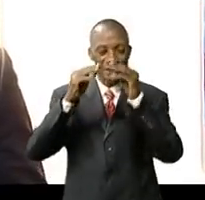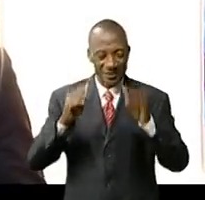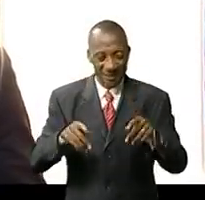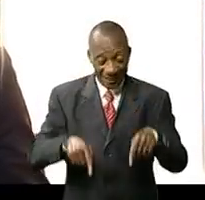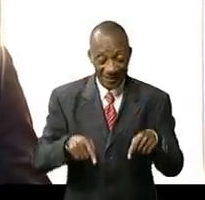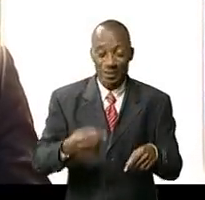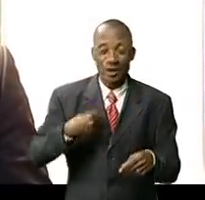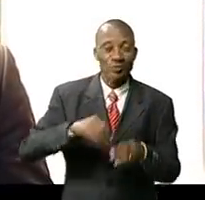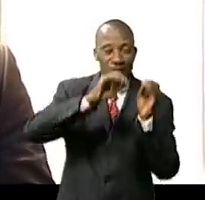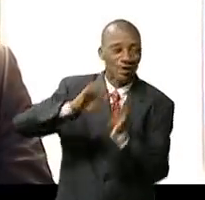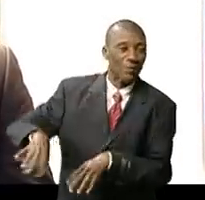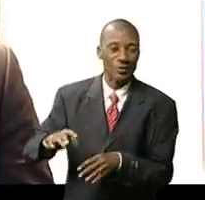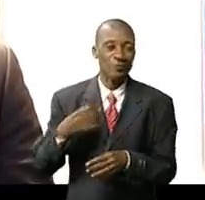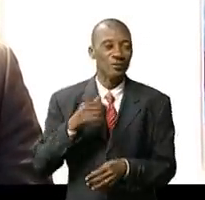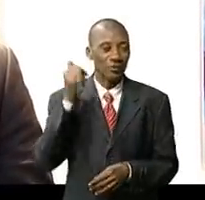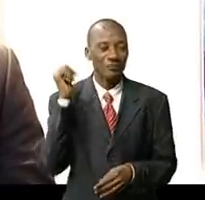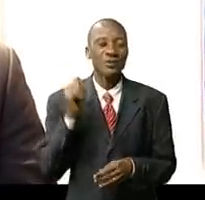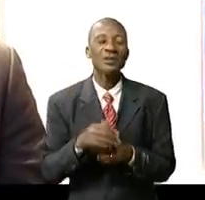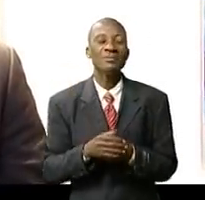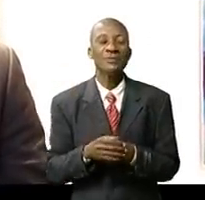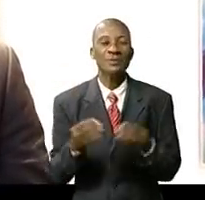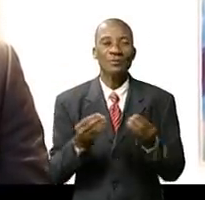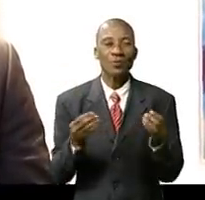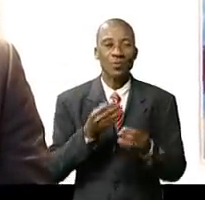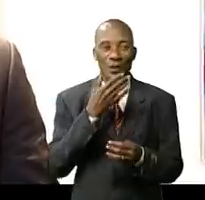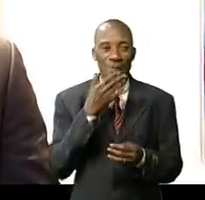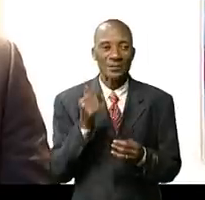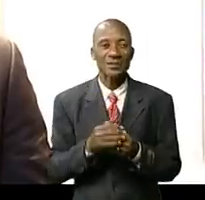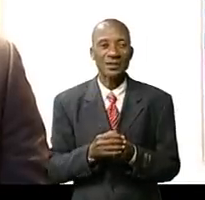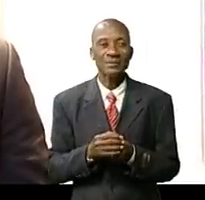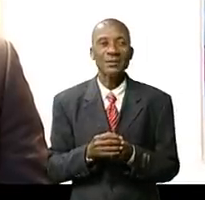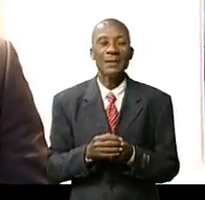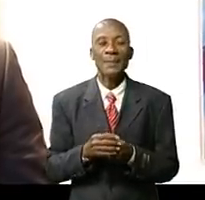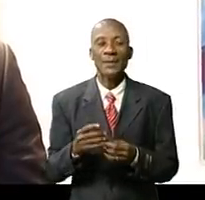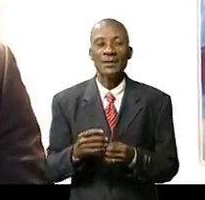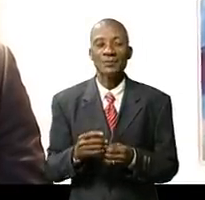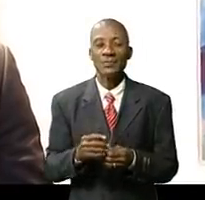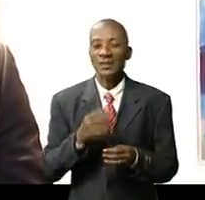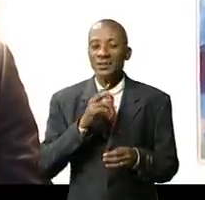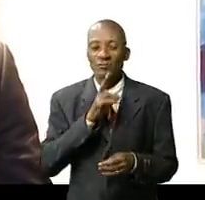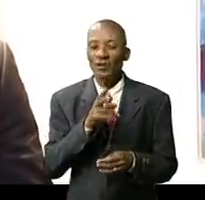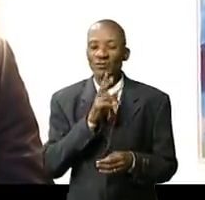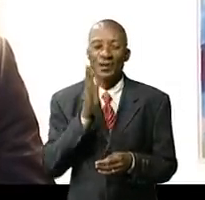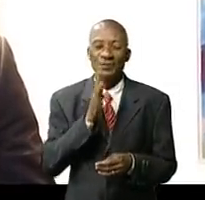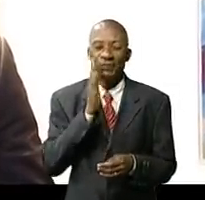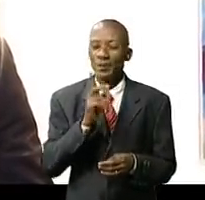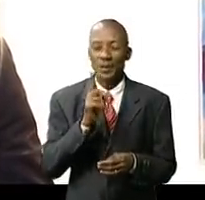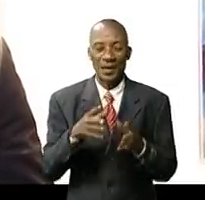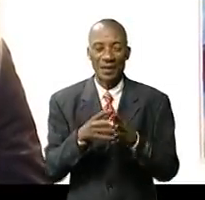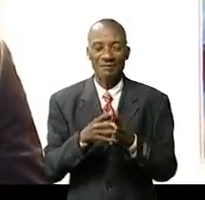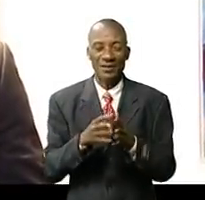parce qu'il n'était pas compatible avec la réforme phare sur la gratuité de